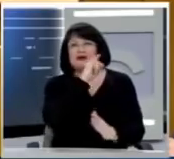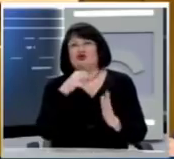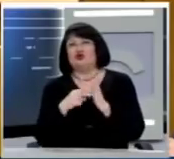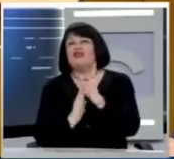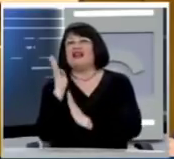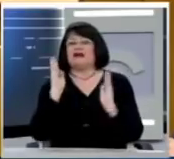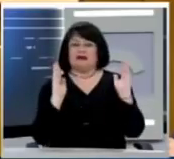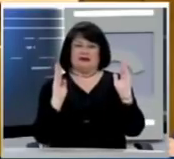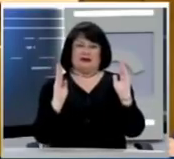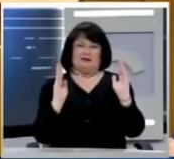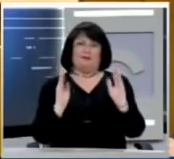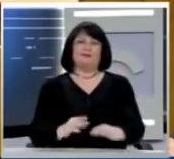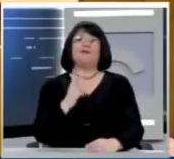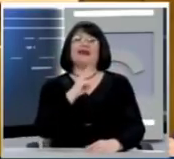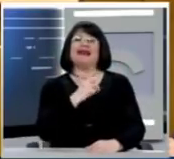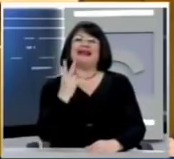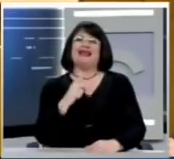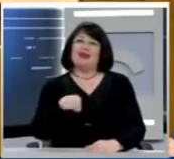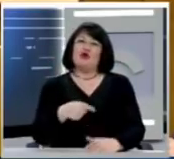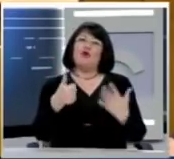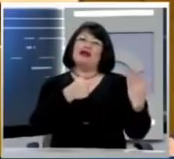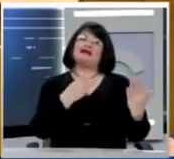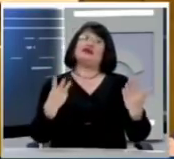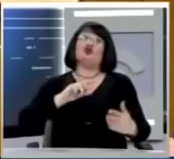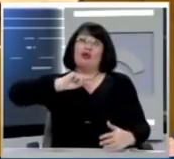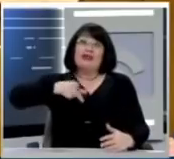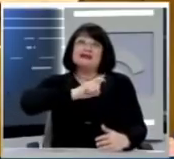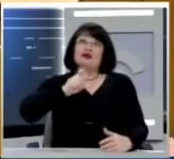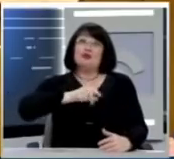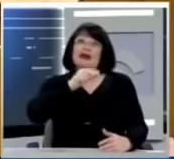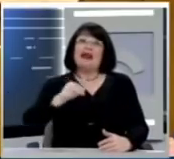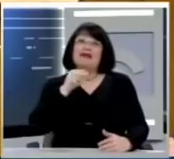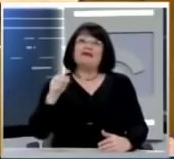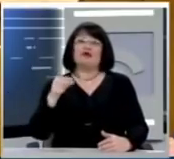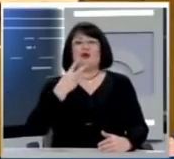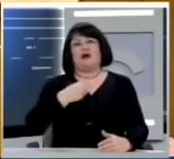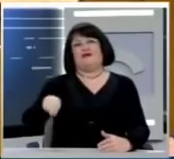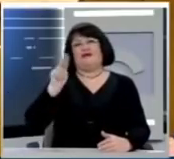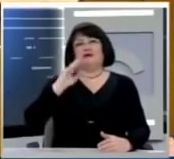2000-2014 κατά 32,68 δισεκατομμύρια ευρώ. Τόσο ήταν η αύξηση.